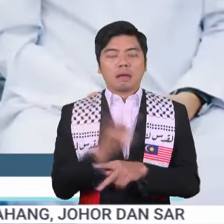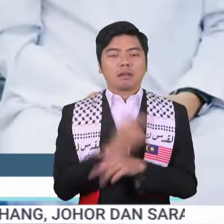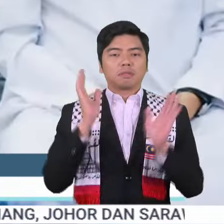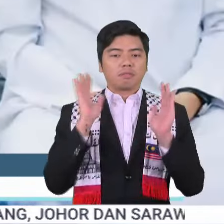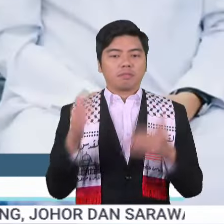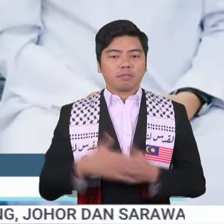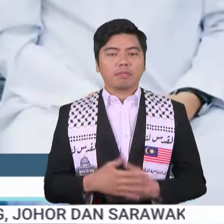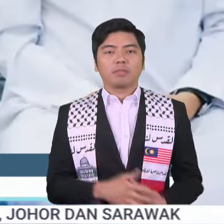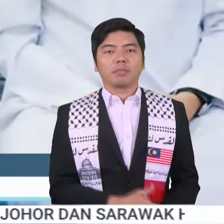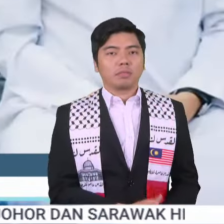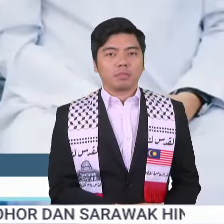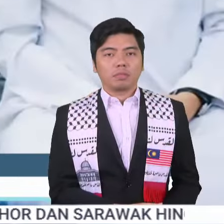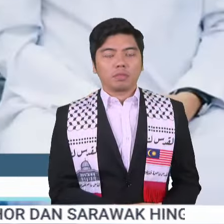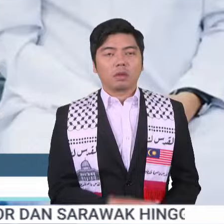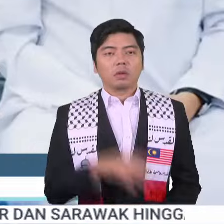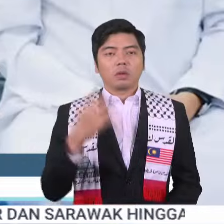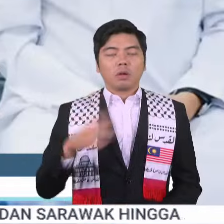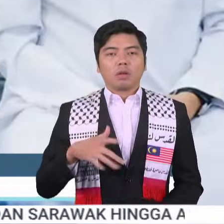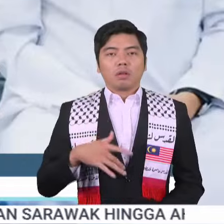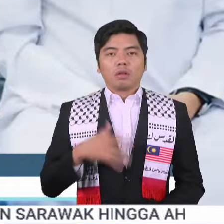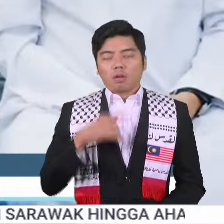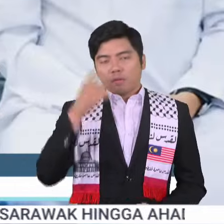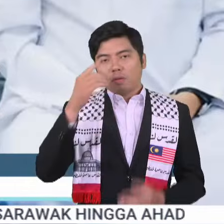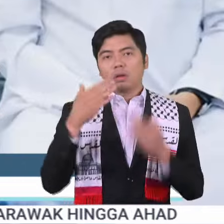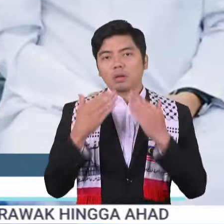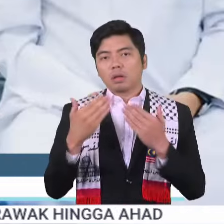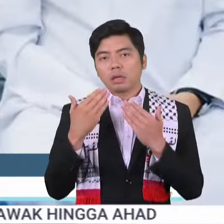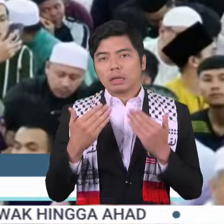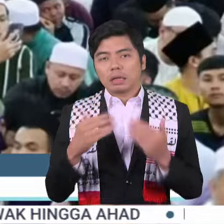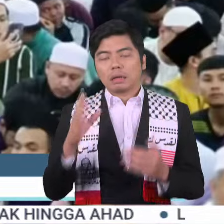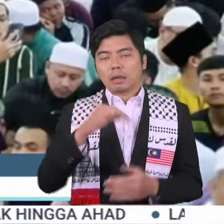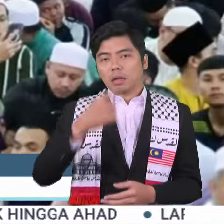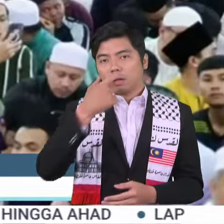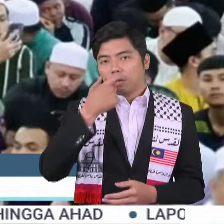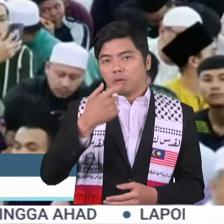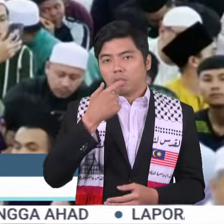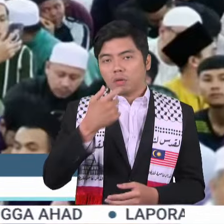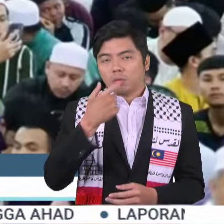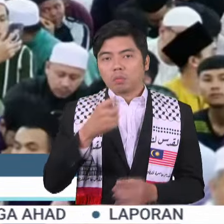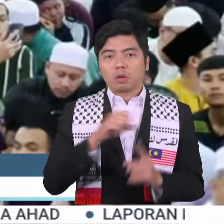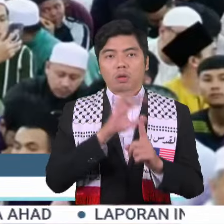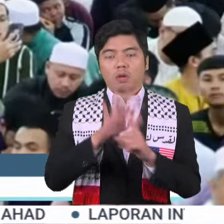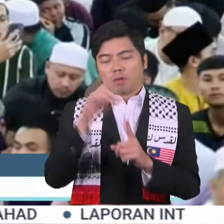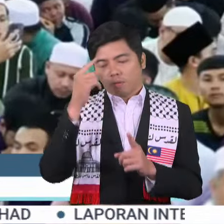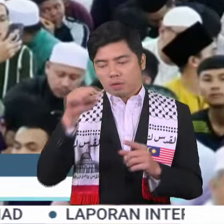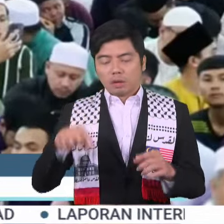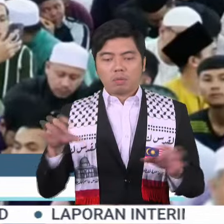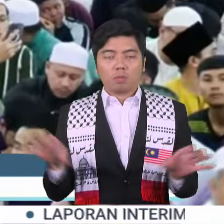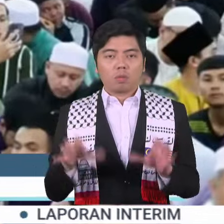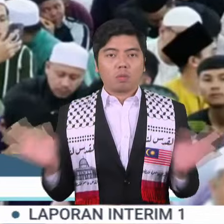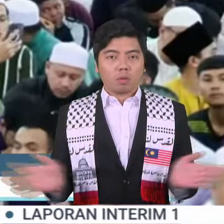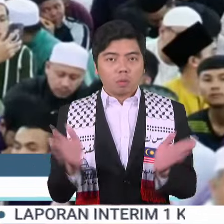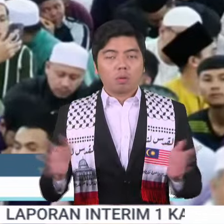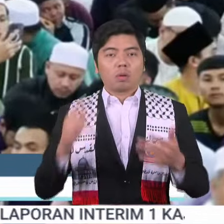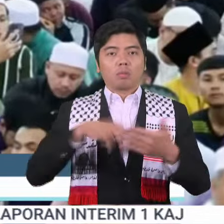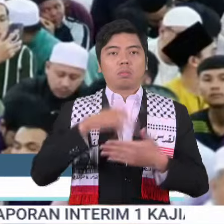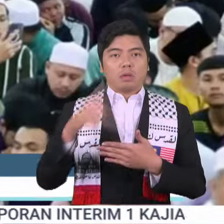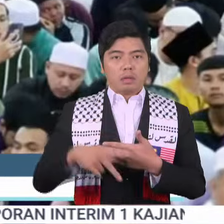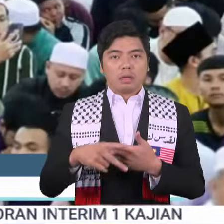kali beliau menzahirkan penghargaan kepada penganjur pempengaruh dan pihak pengurusan masjid yang menjayakan program ini solat pertama